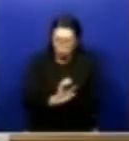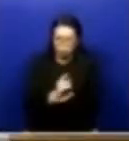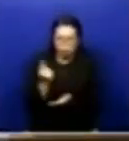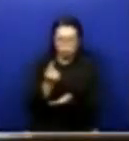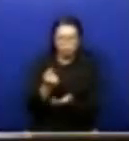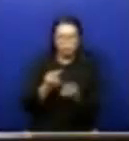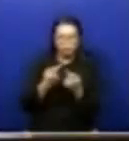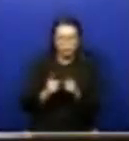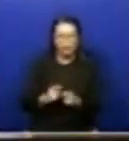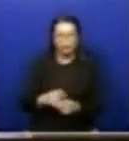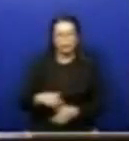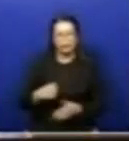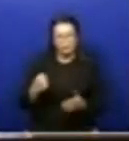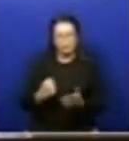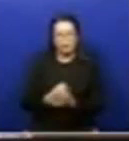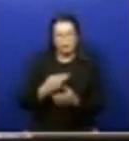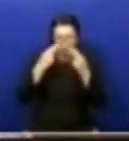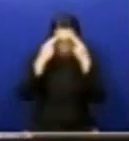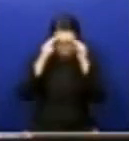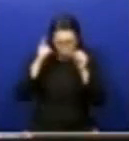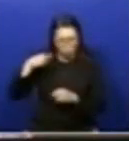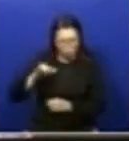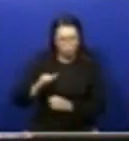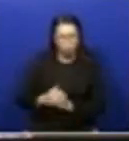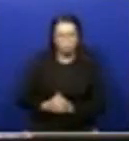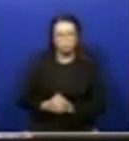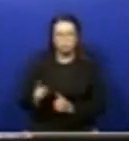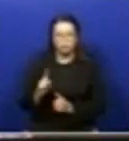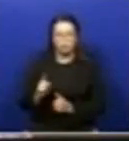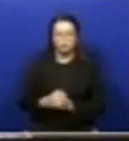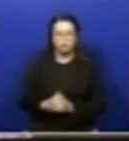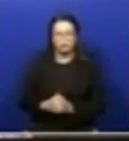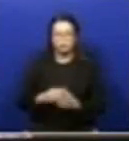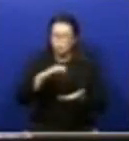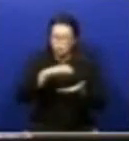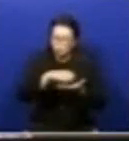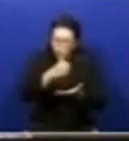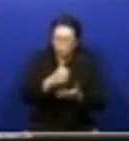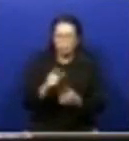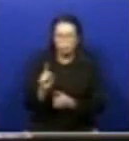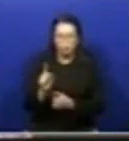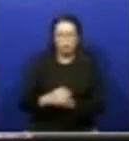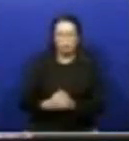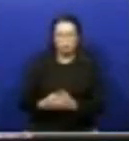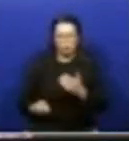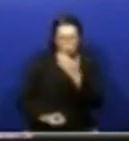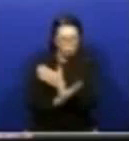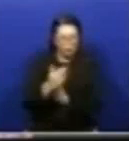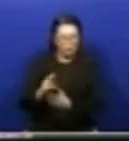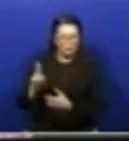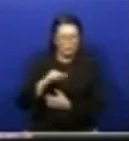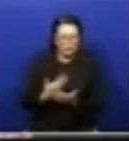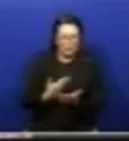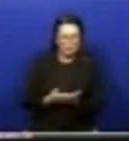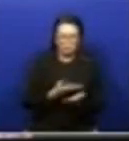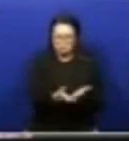แม่ท่านนายกประยุทธ์เนี่ยท่านเป็นคนที่เกิดมาเลิกไหนเนาะท่านโชคดีท่านมีโอกาสได้ใช้เงินกันอย่างส